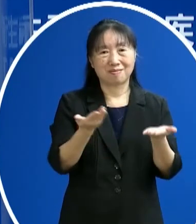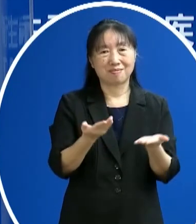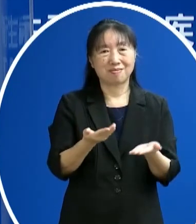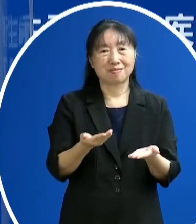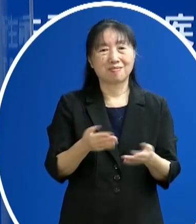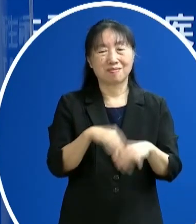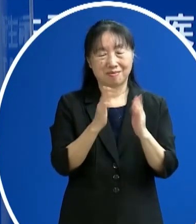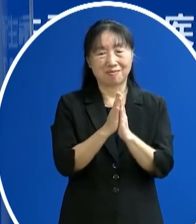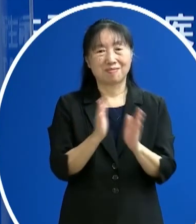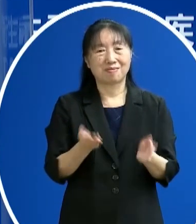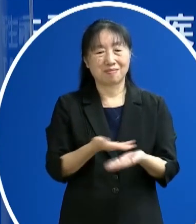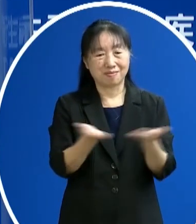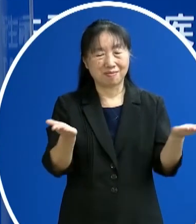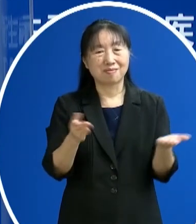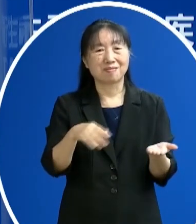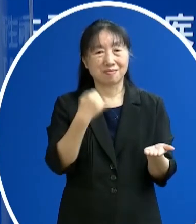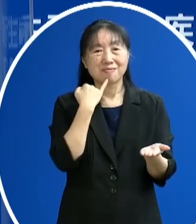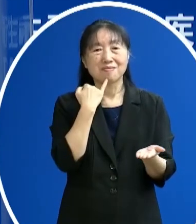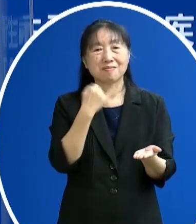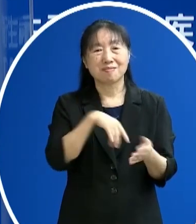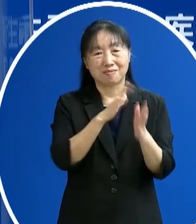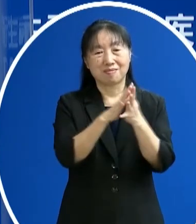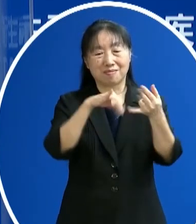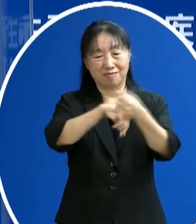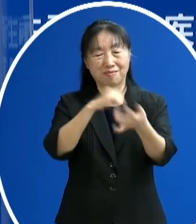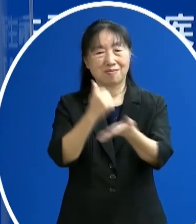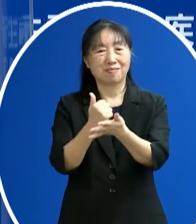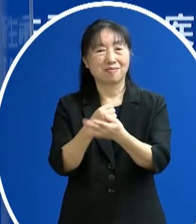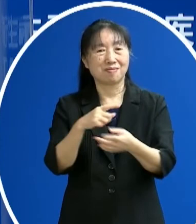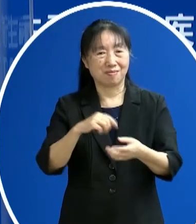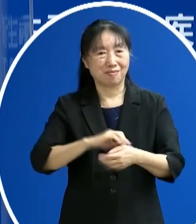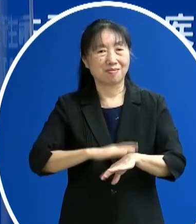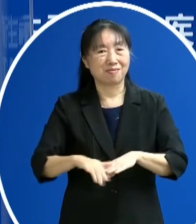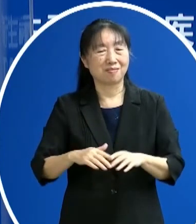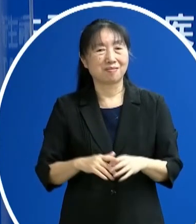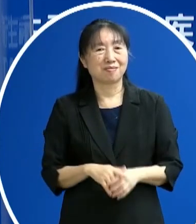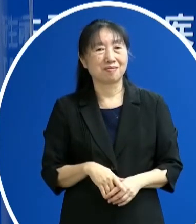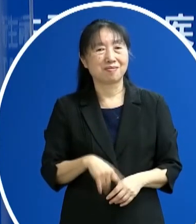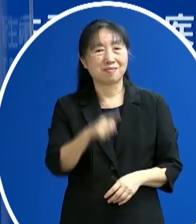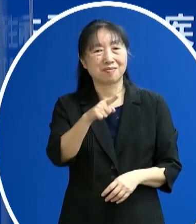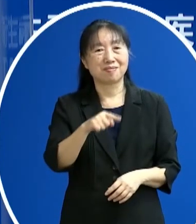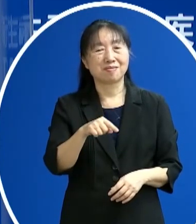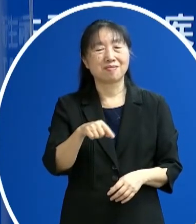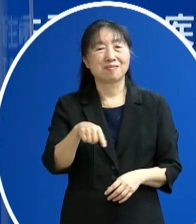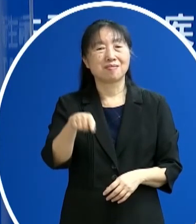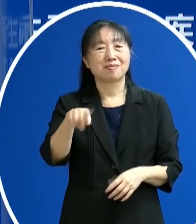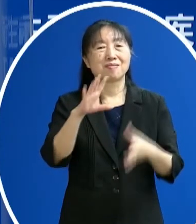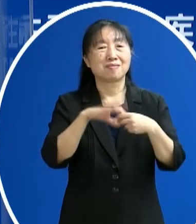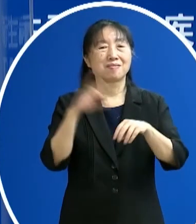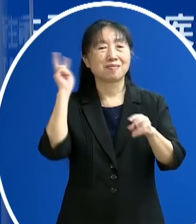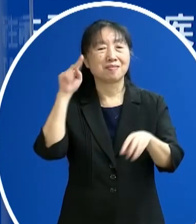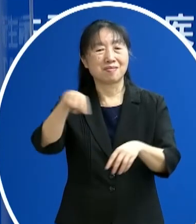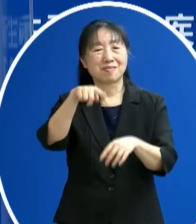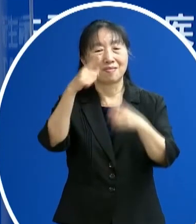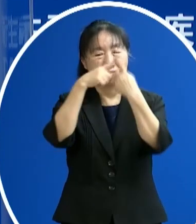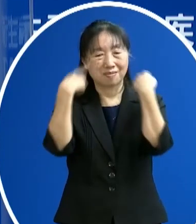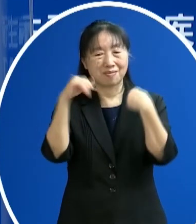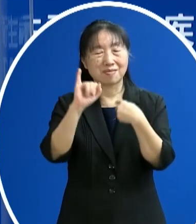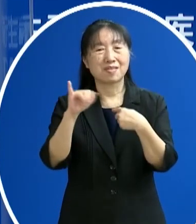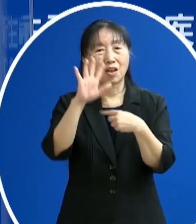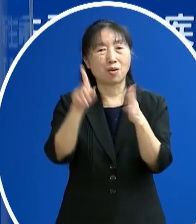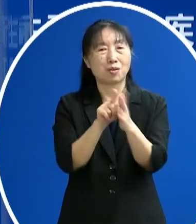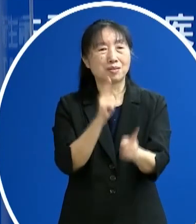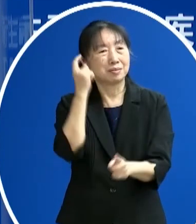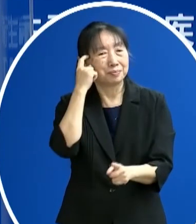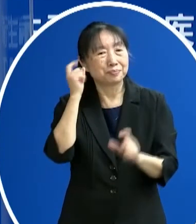出来，好，那大概就可以。好，那我想这个媒体人有媒体人的一个想法，那有时候用词比